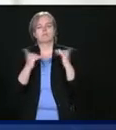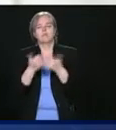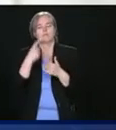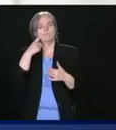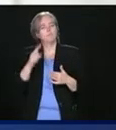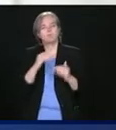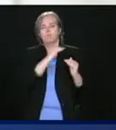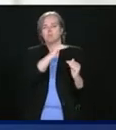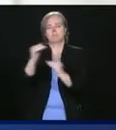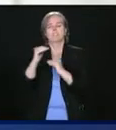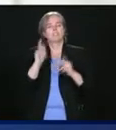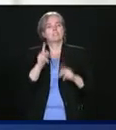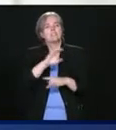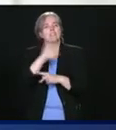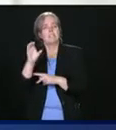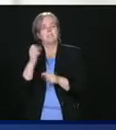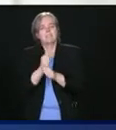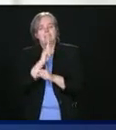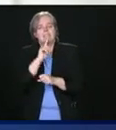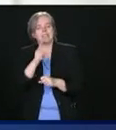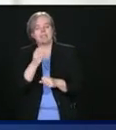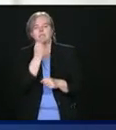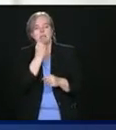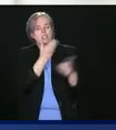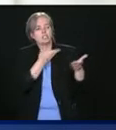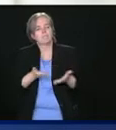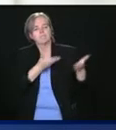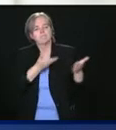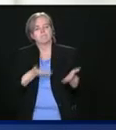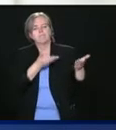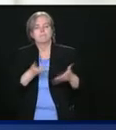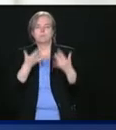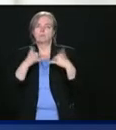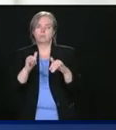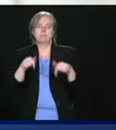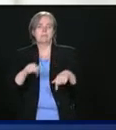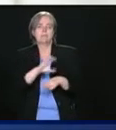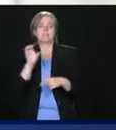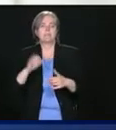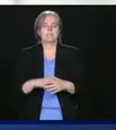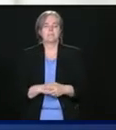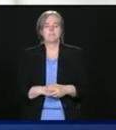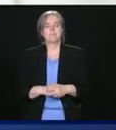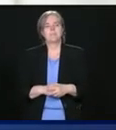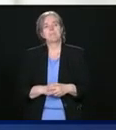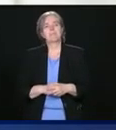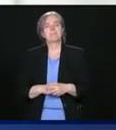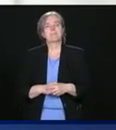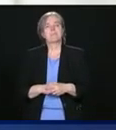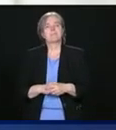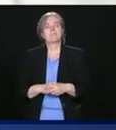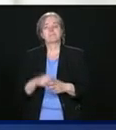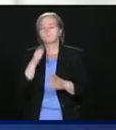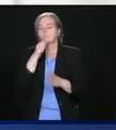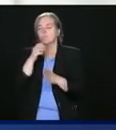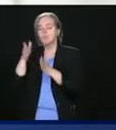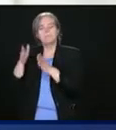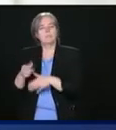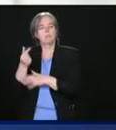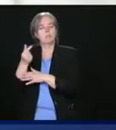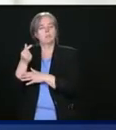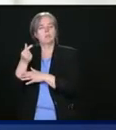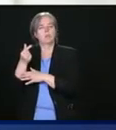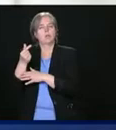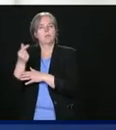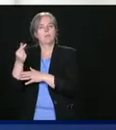assurer la continuité de nos chaînes d'approvisionnement. Marika Walsh with the Globe and Mail. Prime Minister, I'm wondering if you can tell us what the